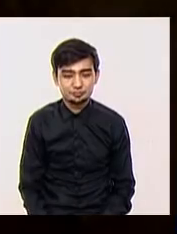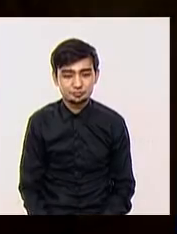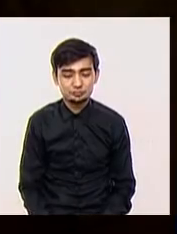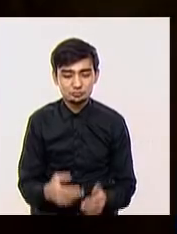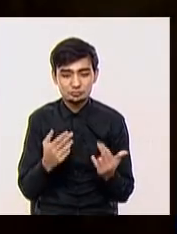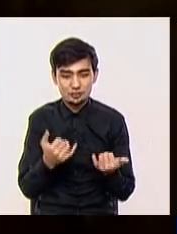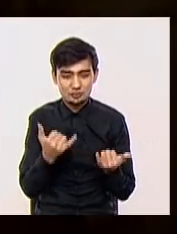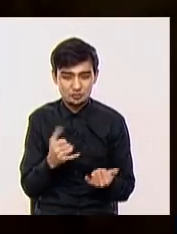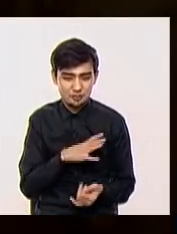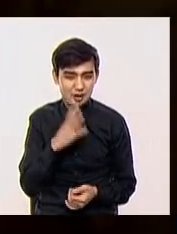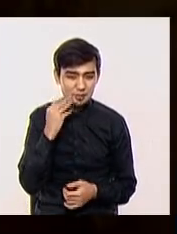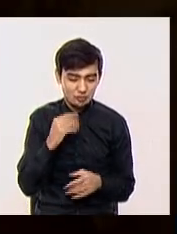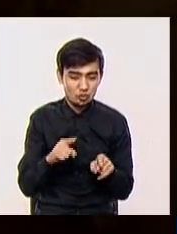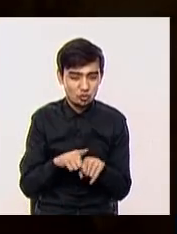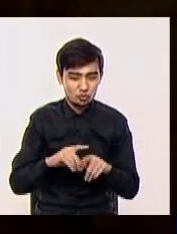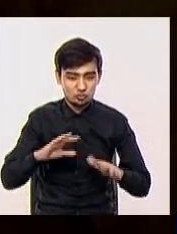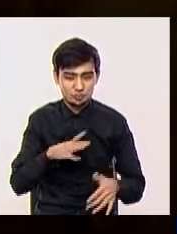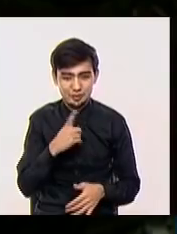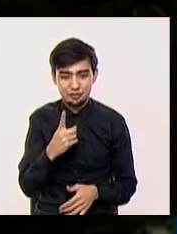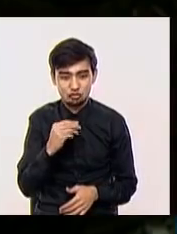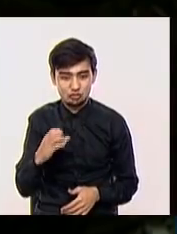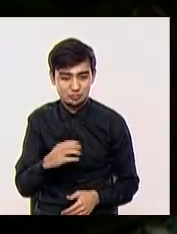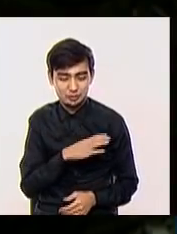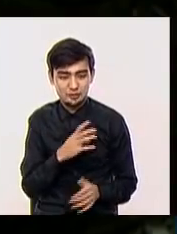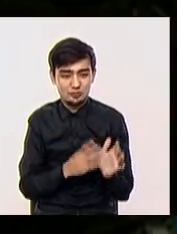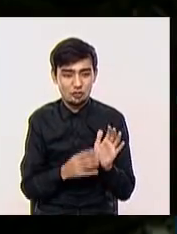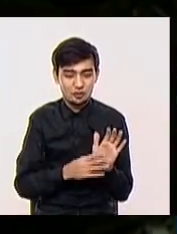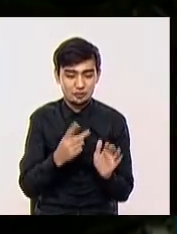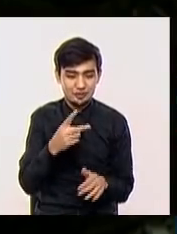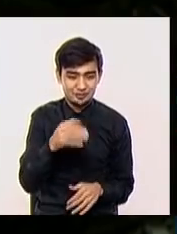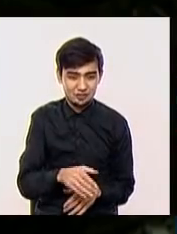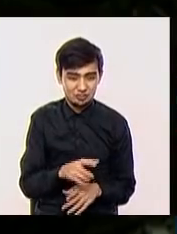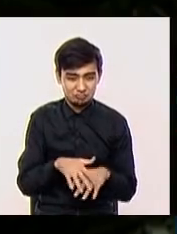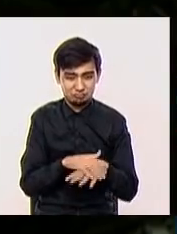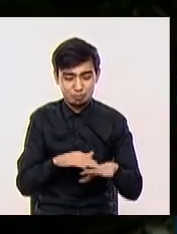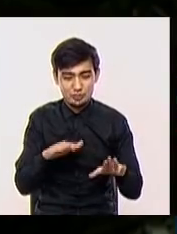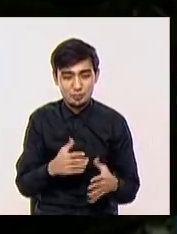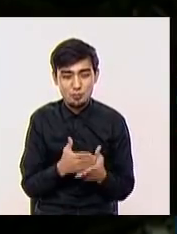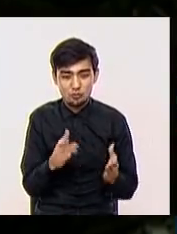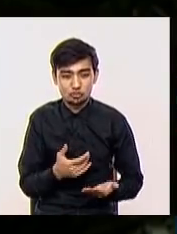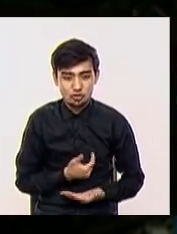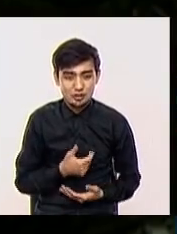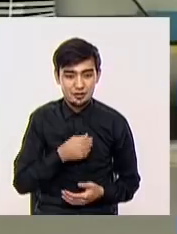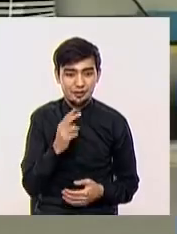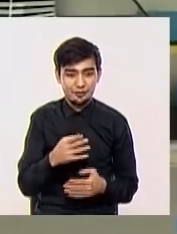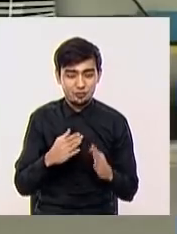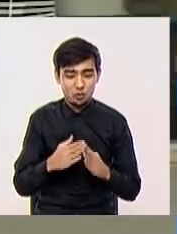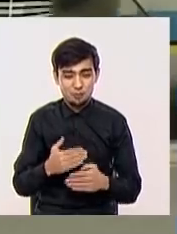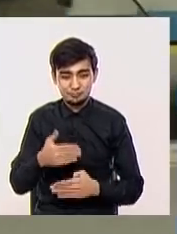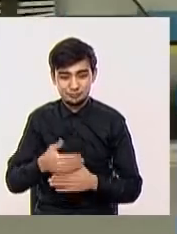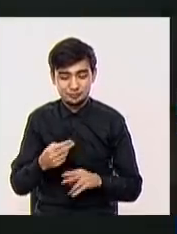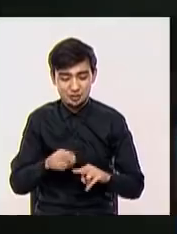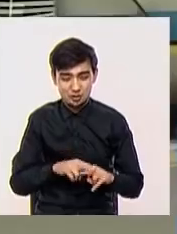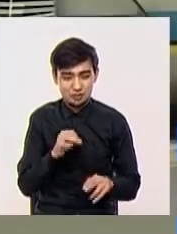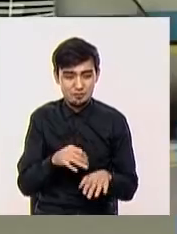Да, сегодня досталось и алматинцам. На час без света остались 92 тысячи потребителей. Большая часть из них – это жильцы домов и квартир. На дорогах